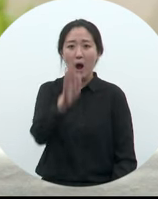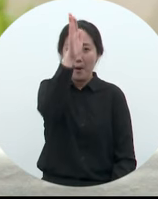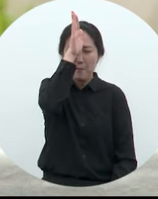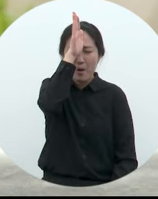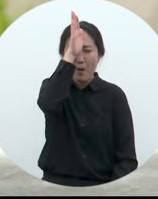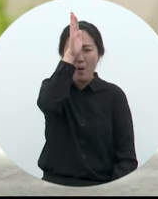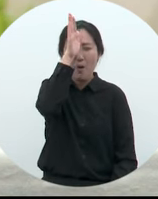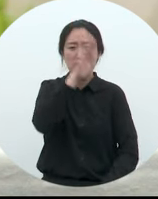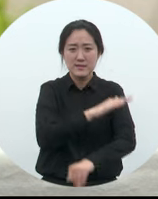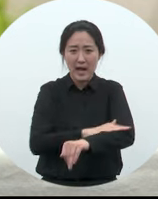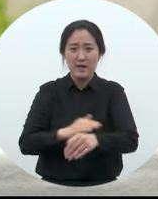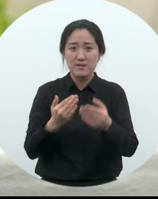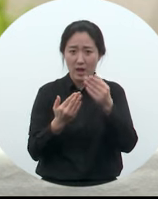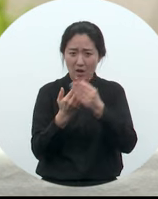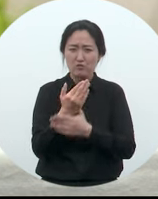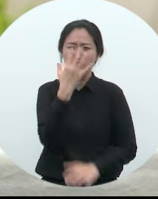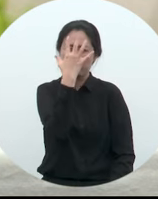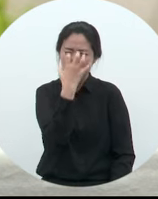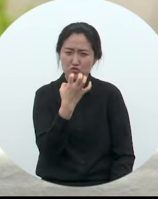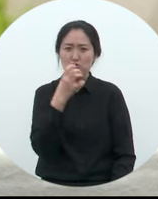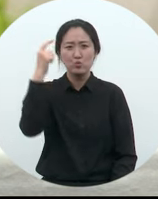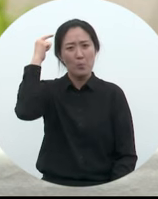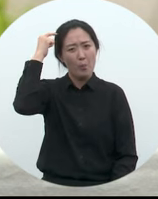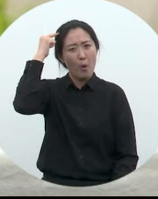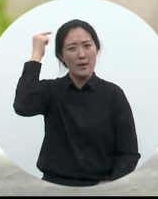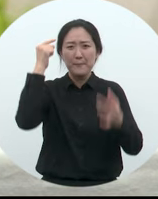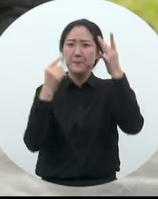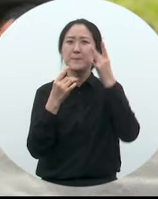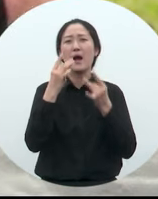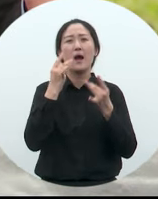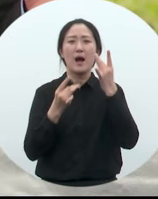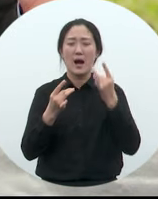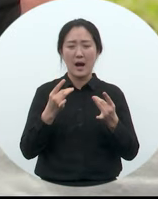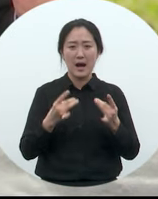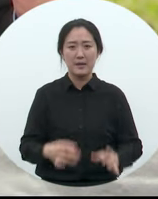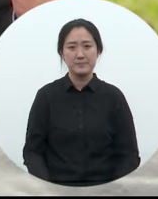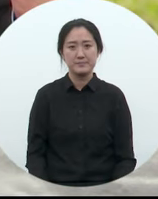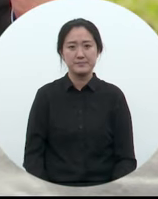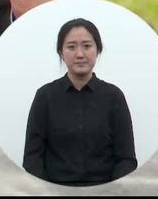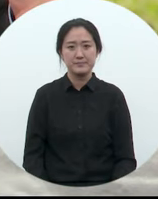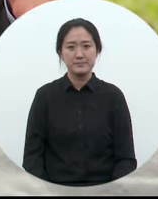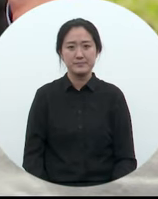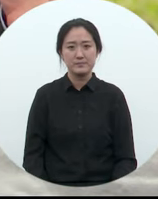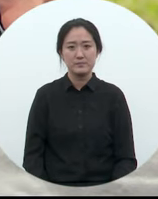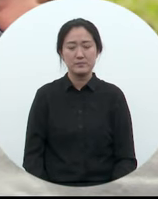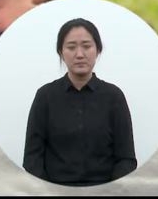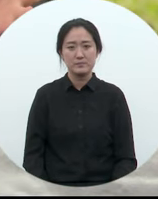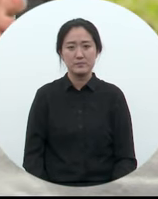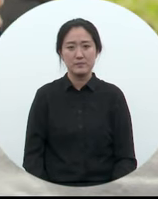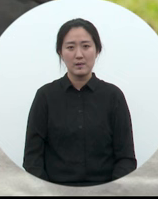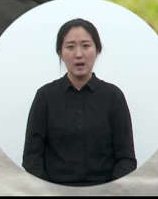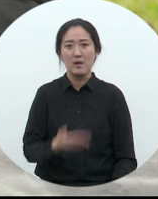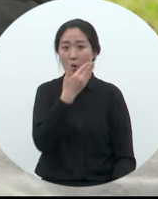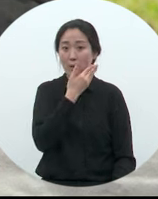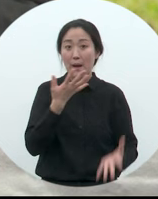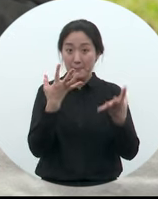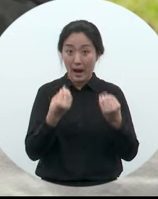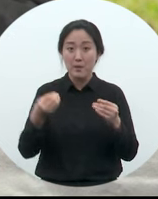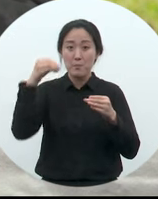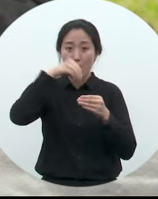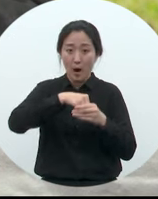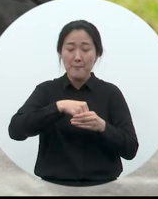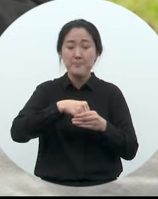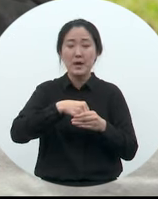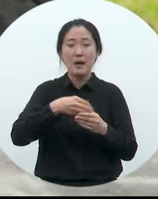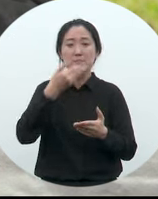아니라 우울증이나 탈모 같은 것들도 굉장히 많이 생깁니다. 비타민 D가 많이 들어있는 대표적인 음식으로는